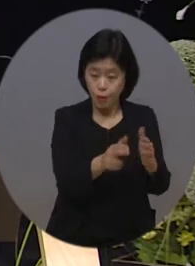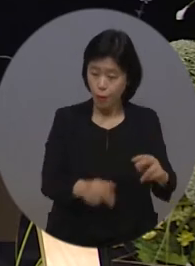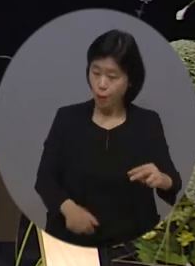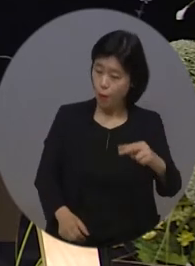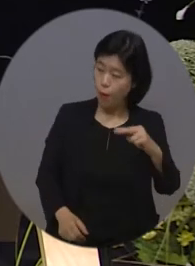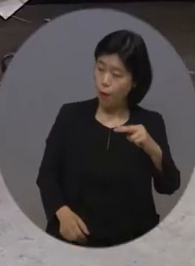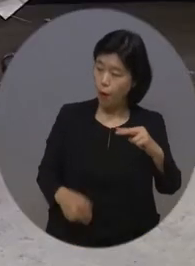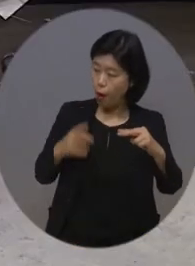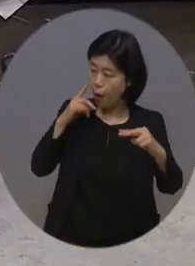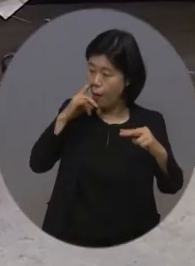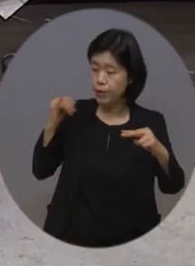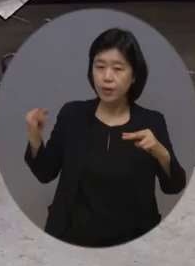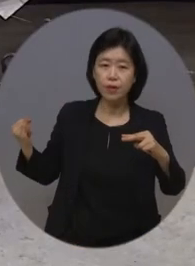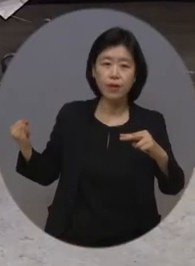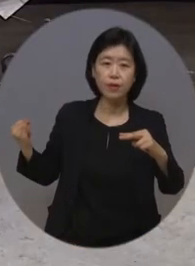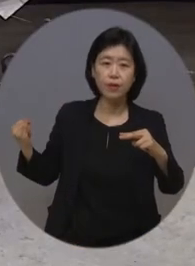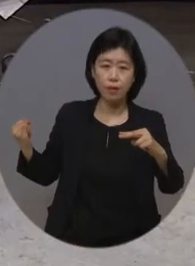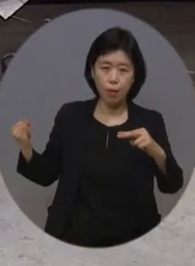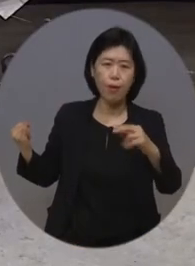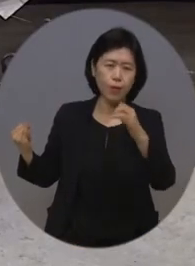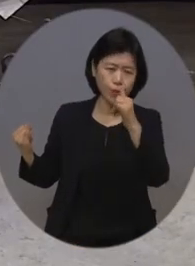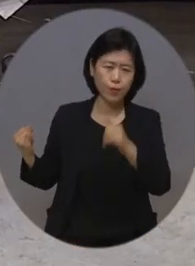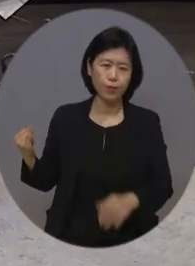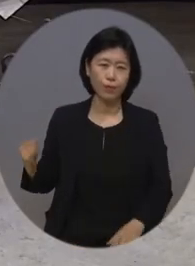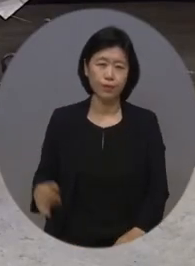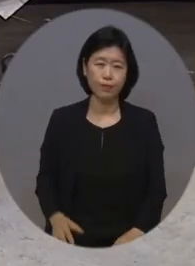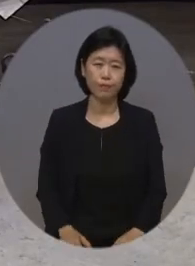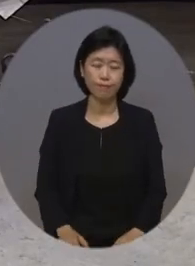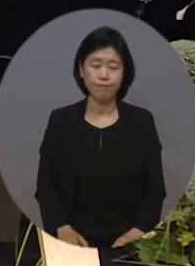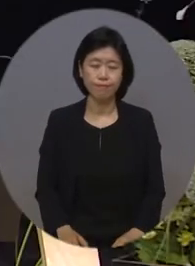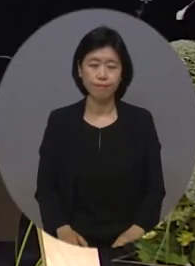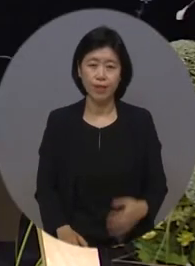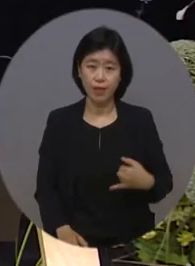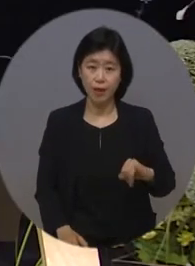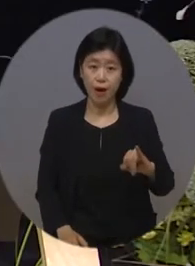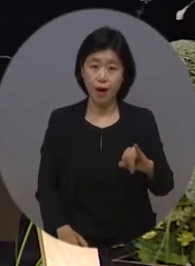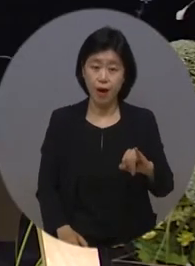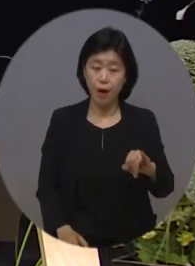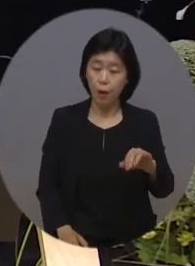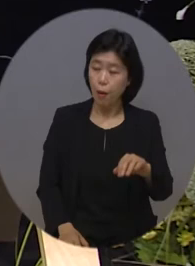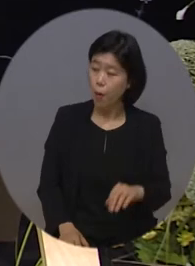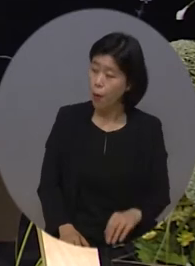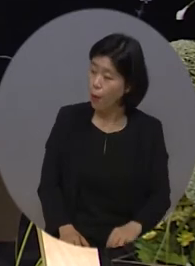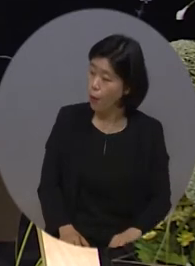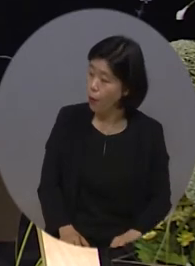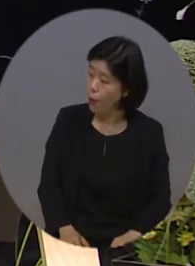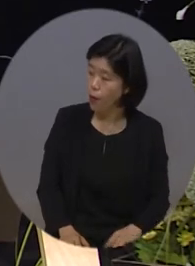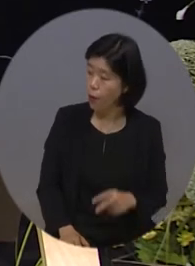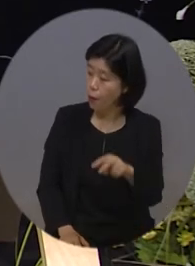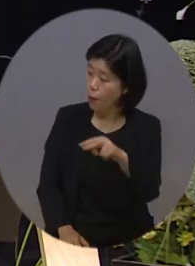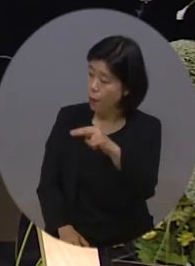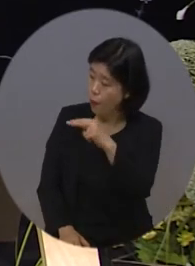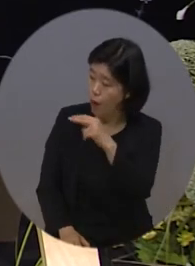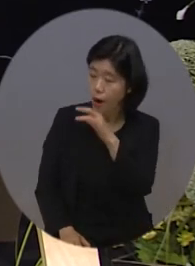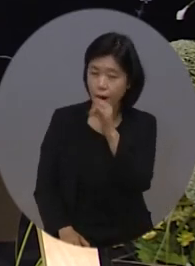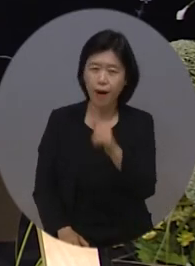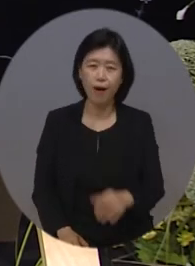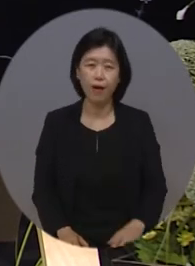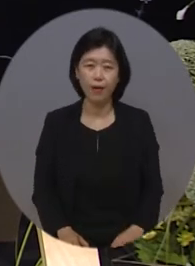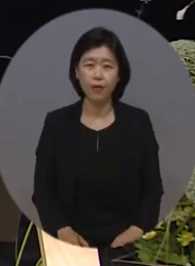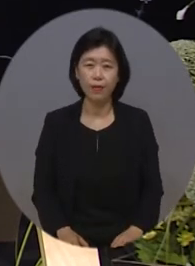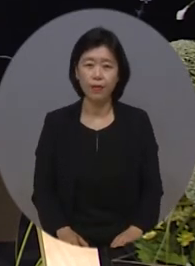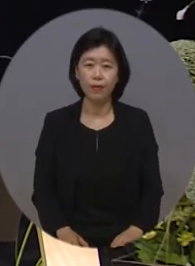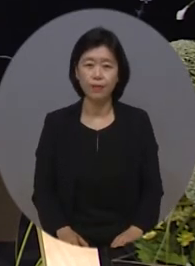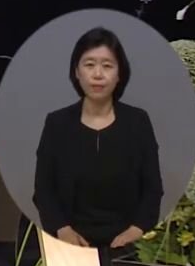보입니다. 처녀는 기차 밖을 자꾸 뒤돌아 봅니다. 철로가 반듯하여 뒤쪽은 사라진